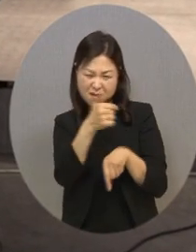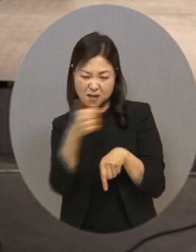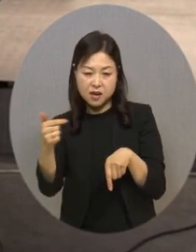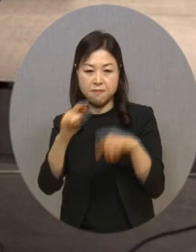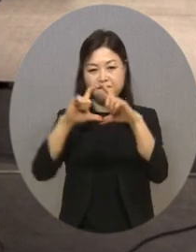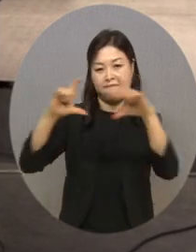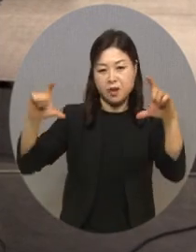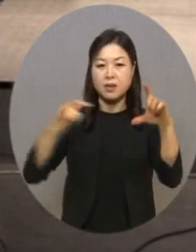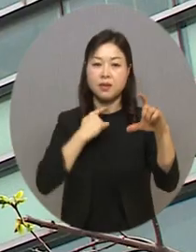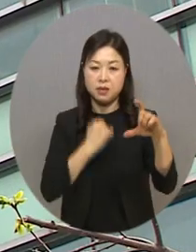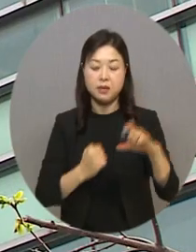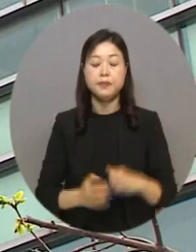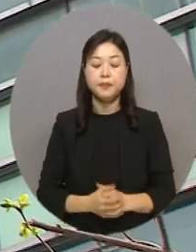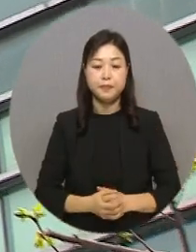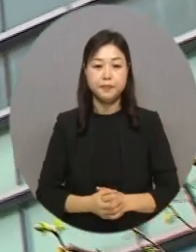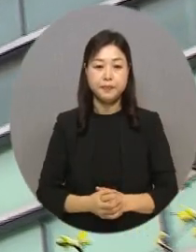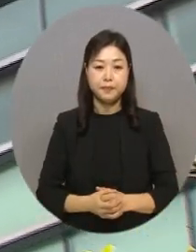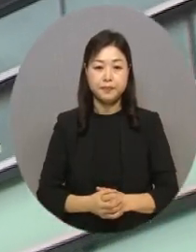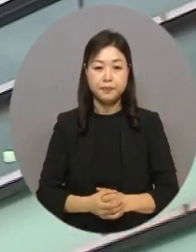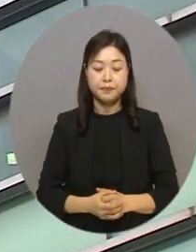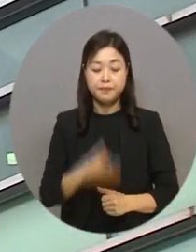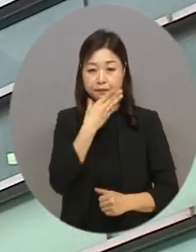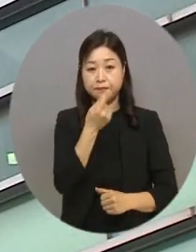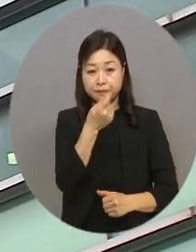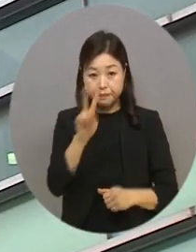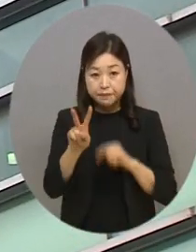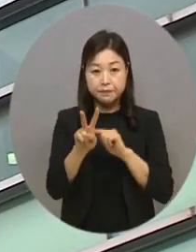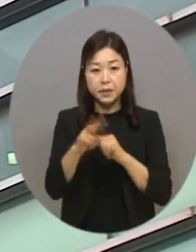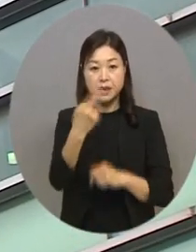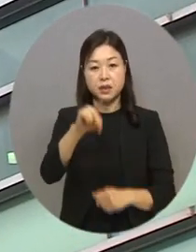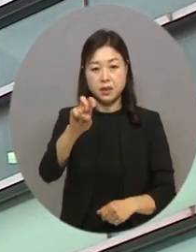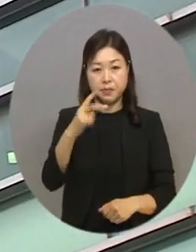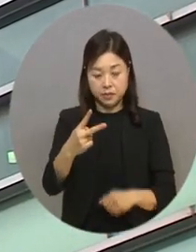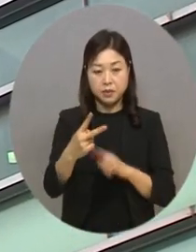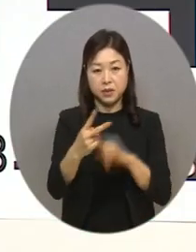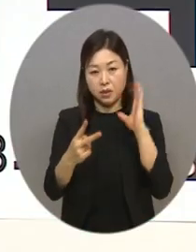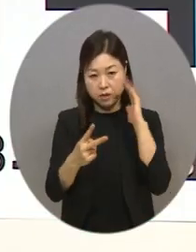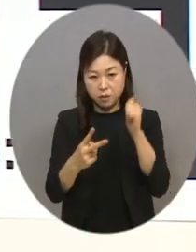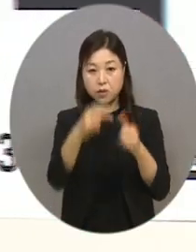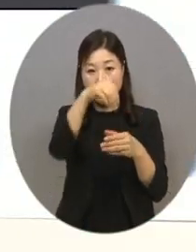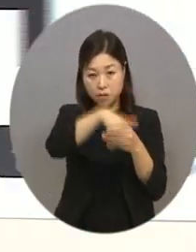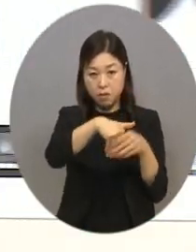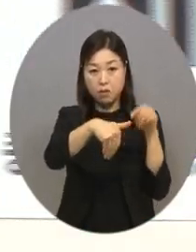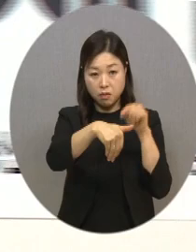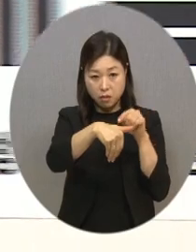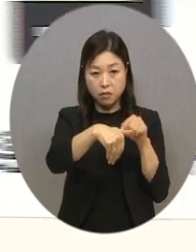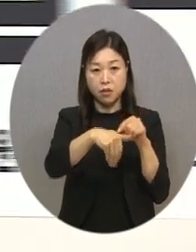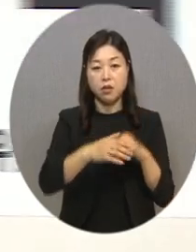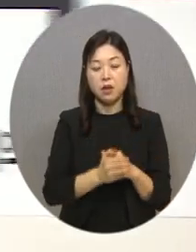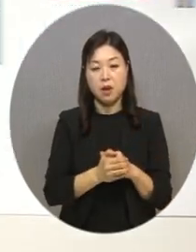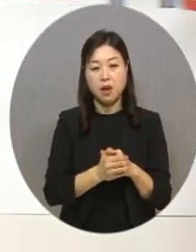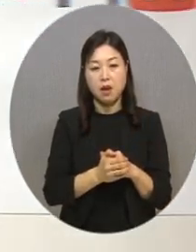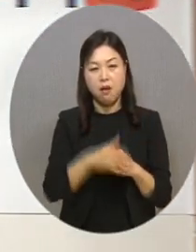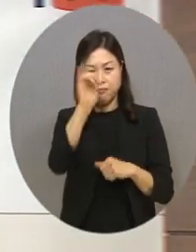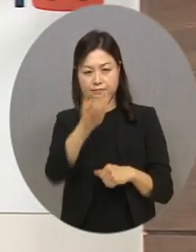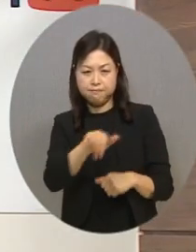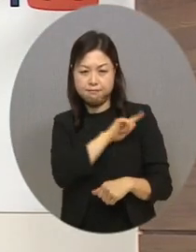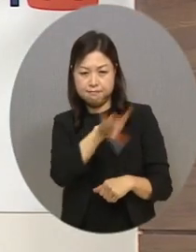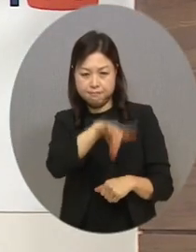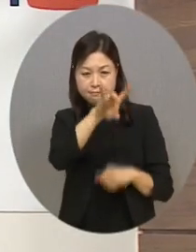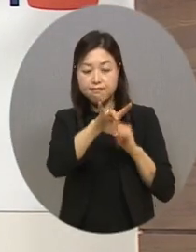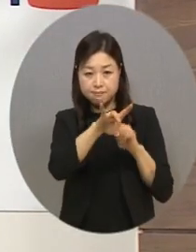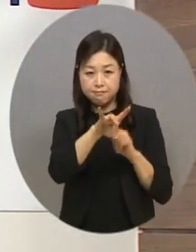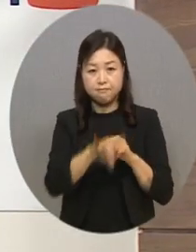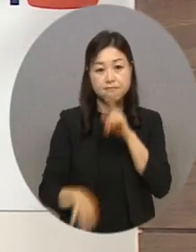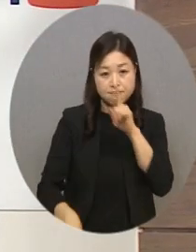이와 관련해 복지TV는 지난 2022년 대통령 선거 당시 국내 처음으로 발언자별